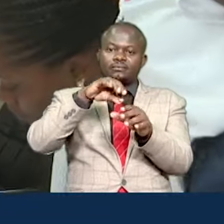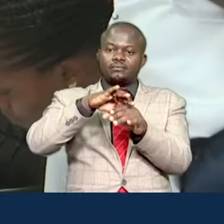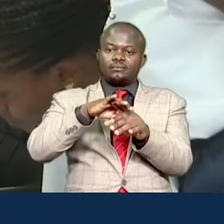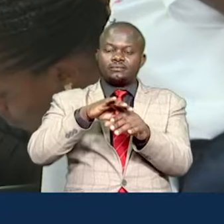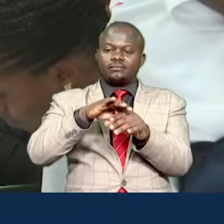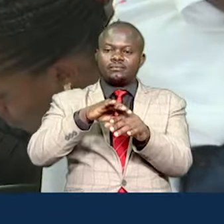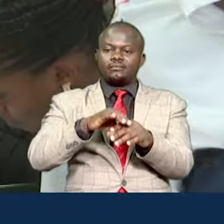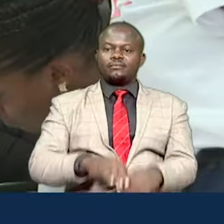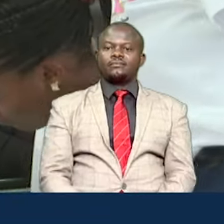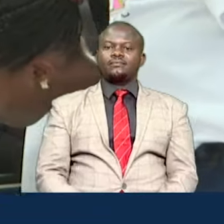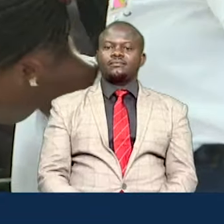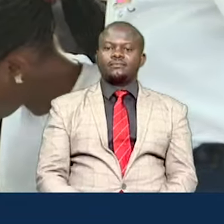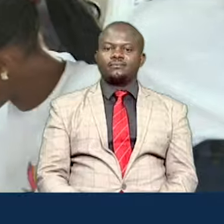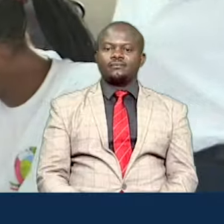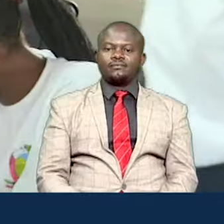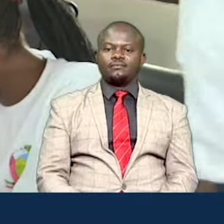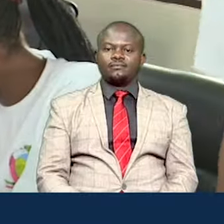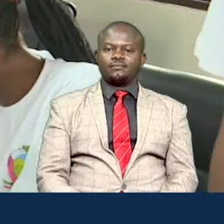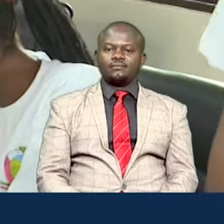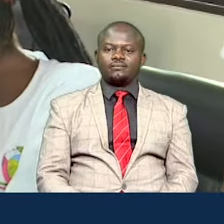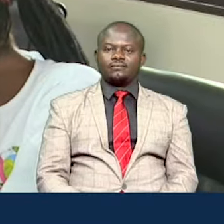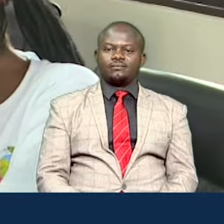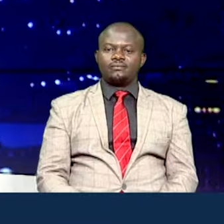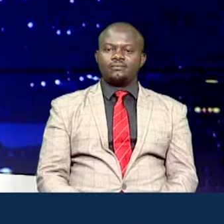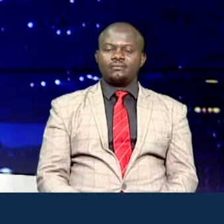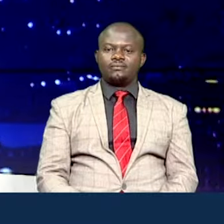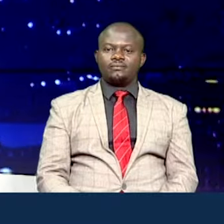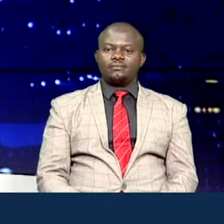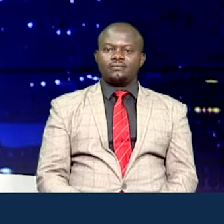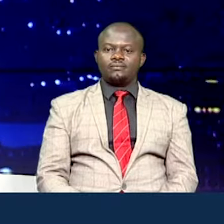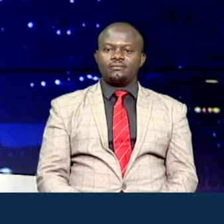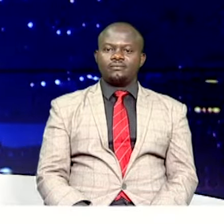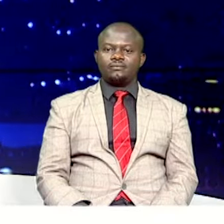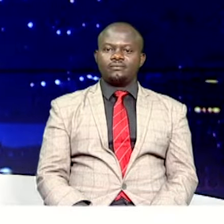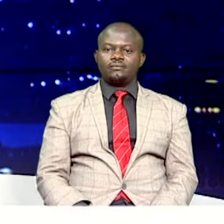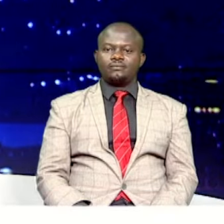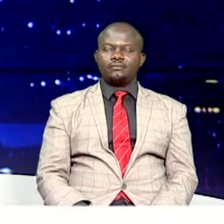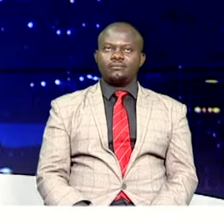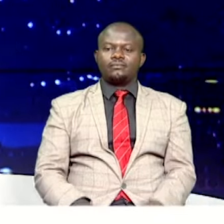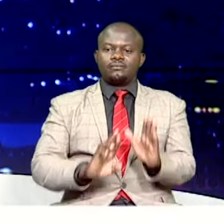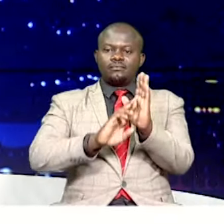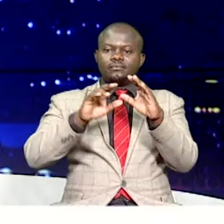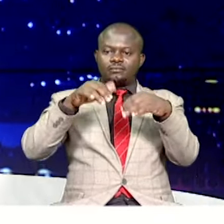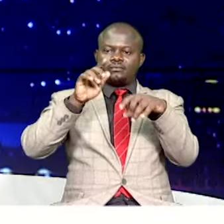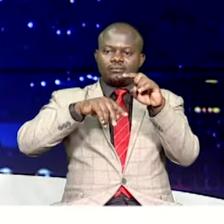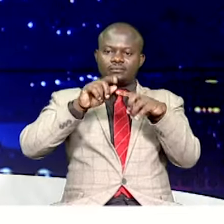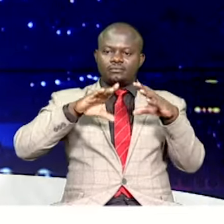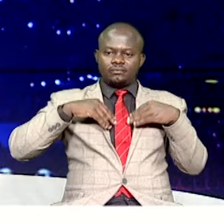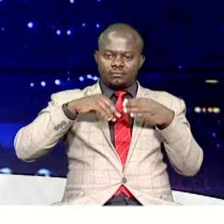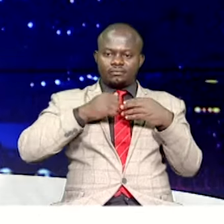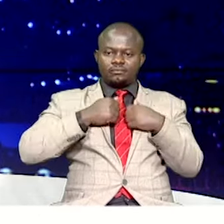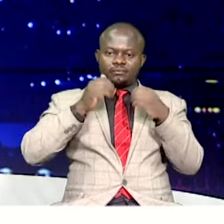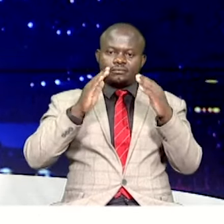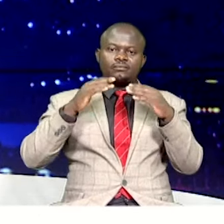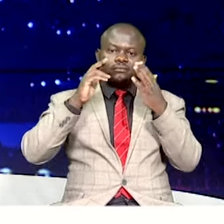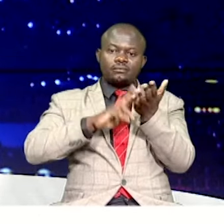Jean-Claude Mutuyezu, I Kigali. abahagarariye imitwe ya politiki yemewe mu Rwanda bemeza